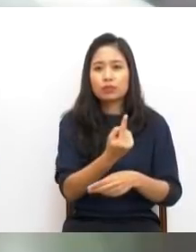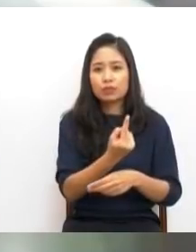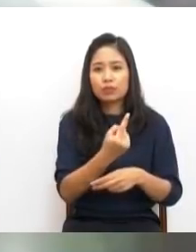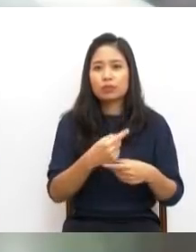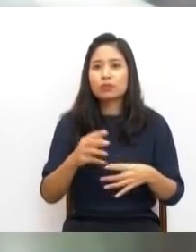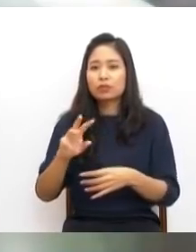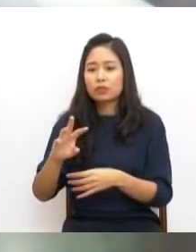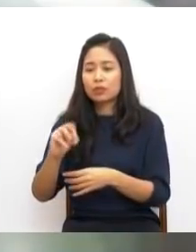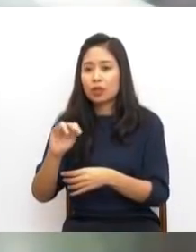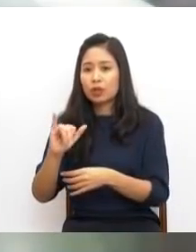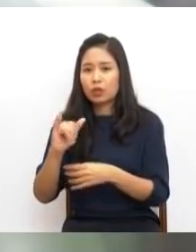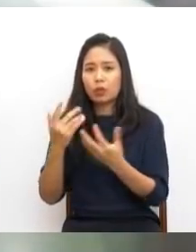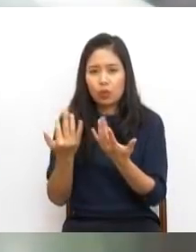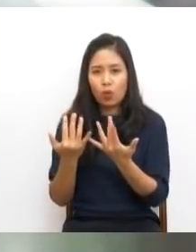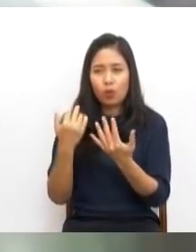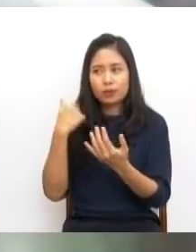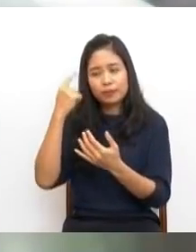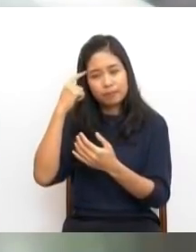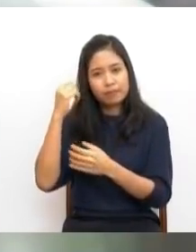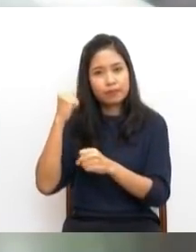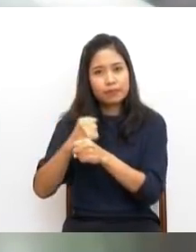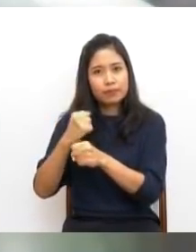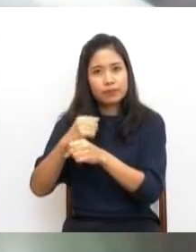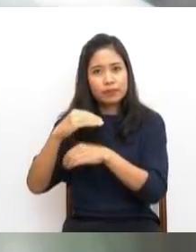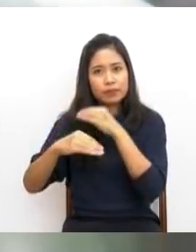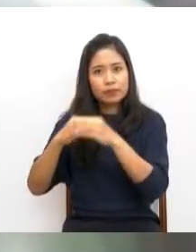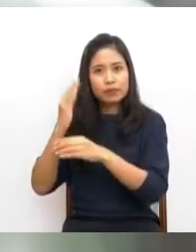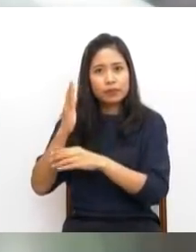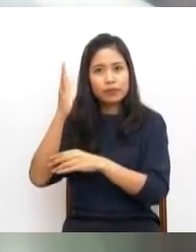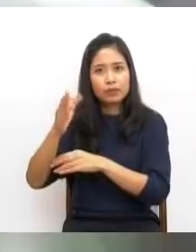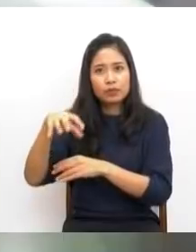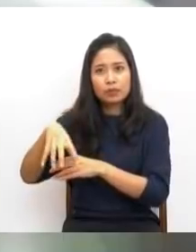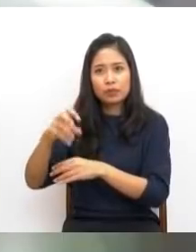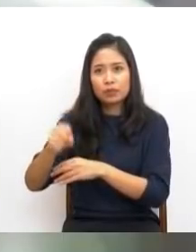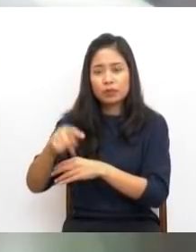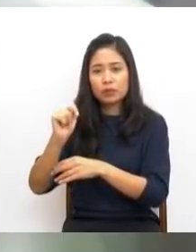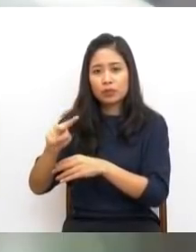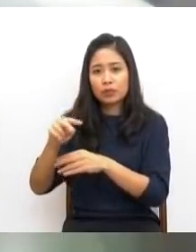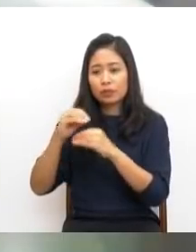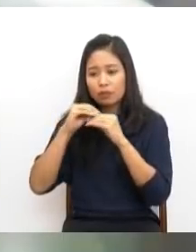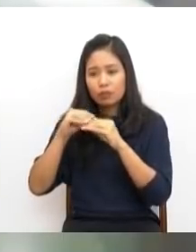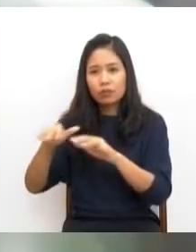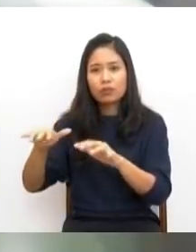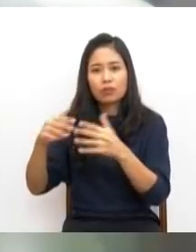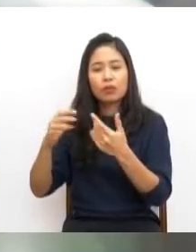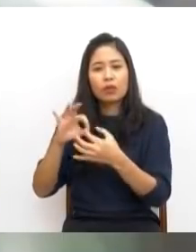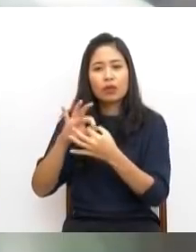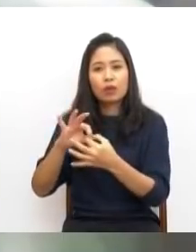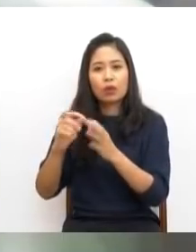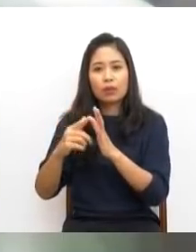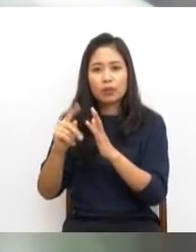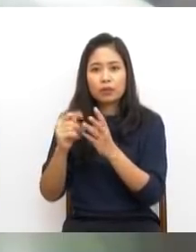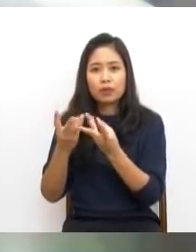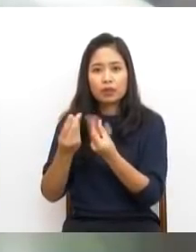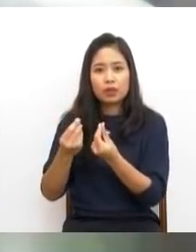ของมัธยมตามมาใช่ไหมคะเพราะว่าช่วงนั้นจำได้ว่าที่ทางสปท.ทำหนังสือแจ้งไปยังเขตพื้นที่เนี่ยก็มีหลายๆโรงเรียนของโดยเฉพาะมั